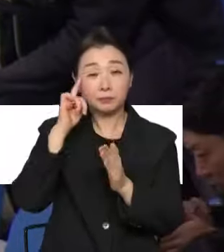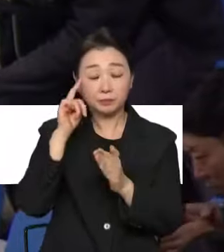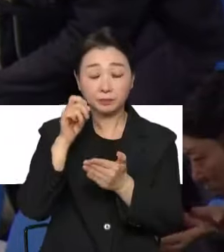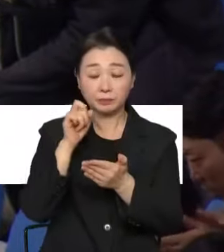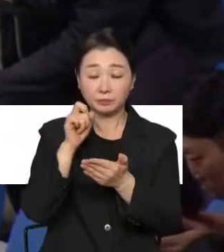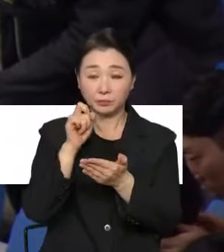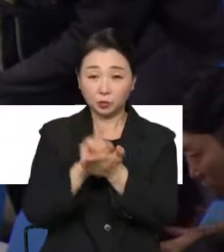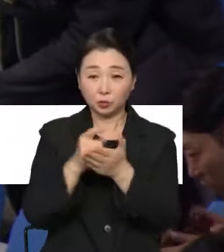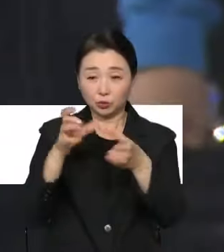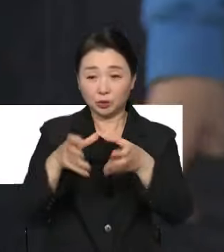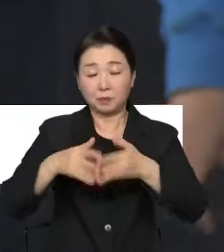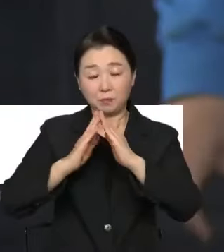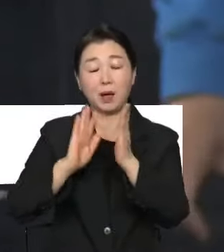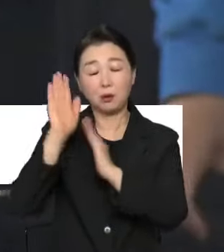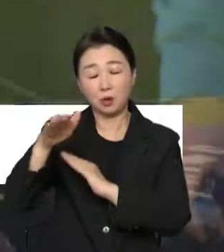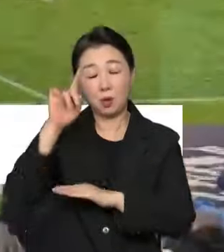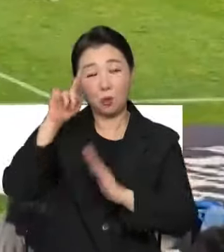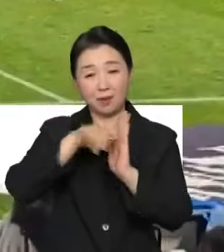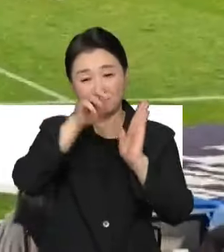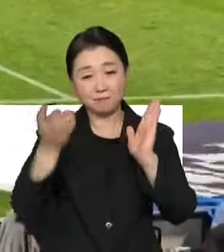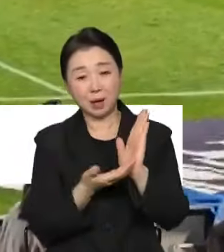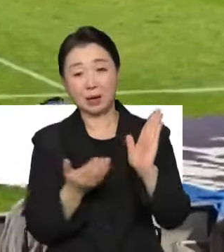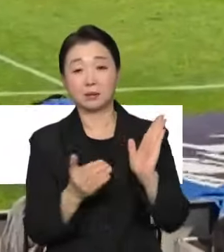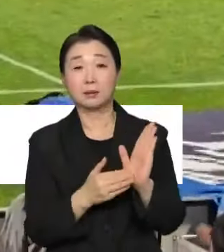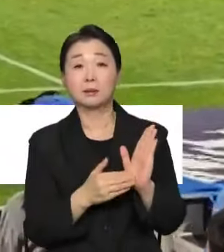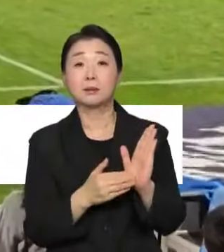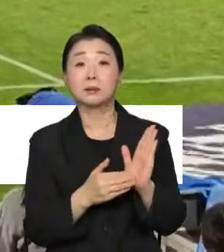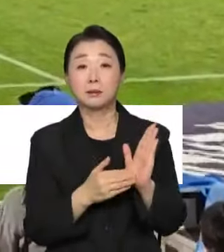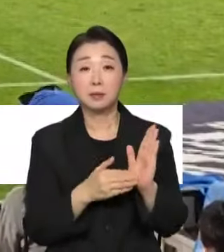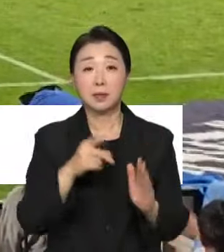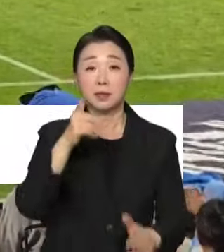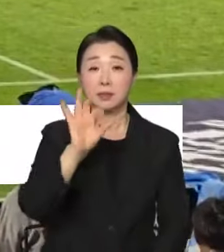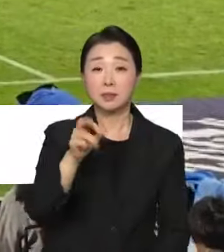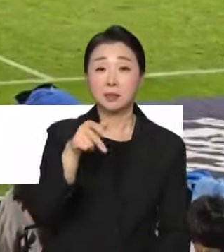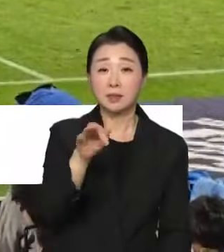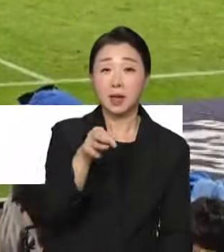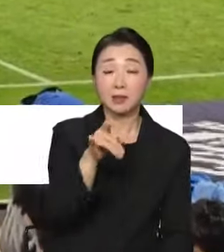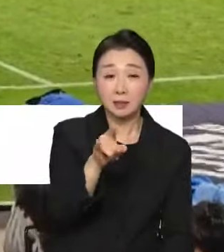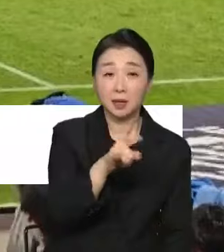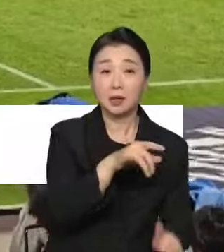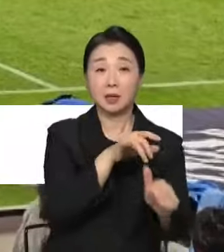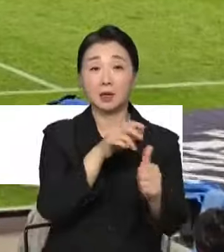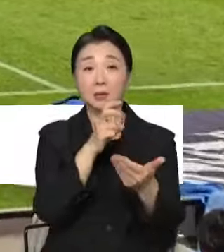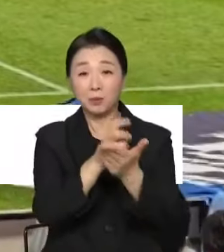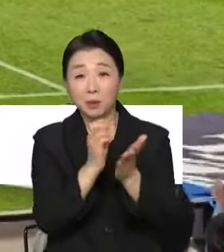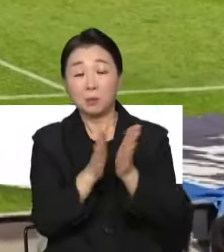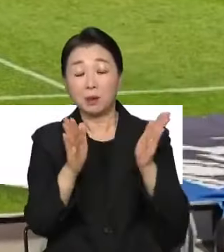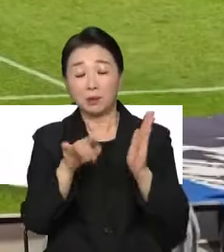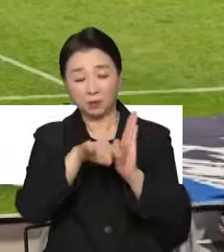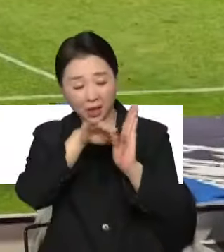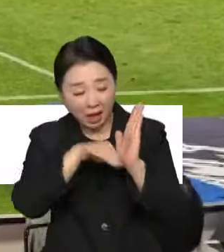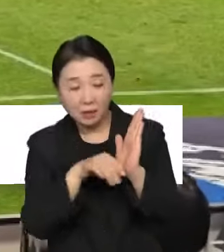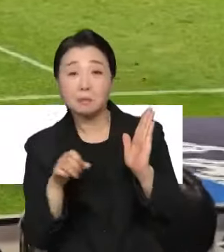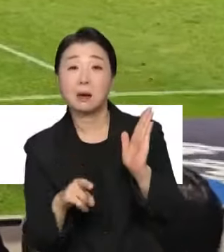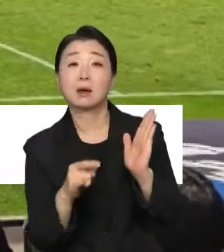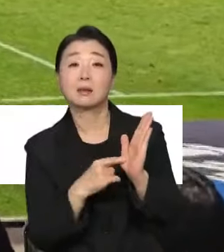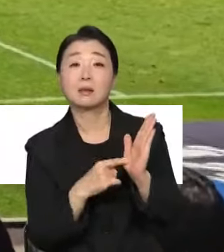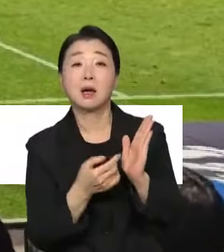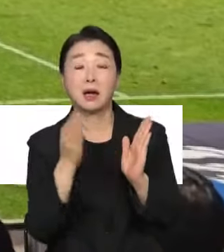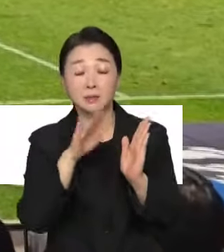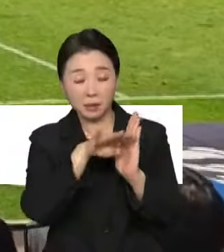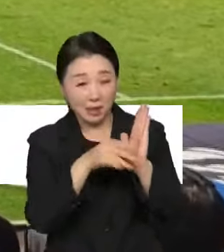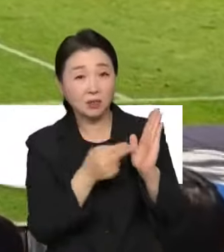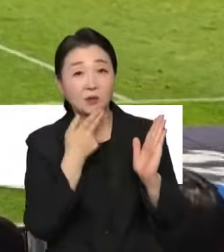강등을 겪게 됐습니다 인천은 승강제가 도입된 이후 대부분 하위권에 머물렀지만 강등되지